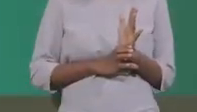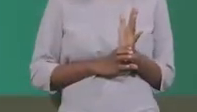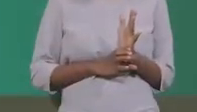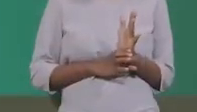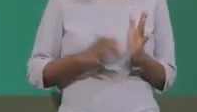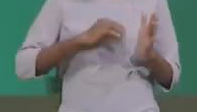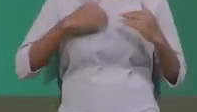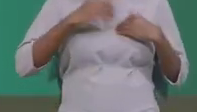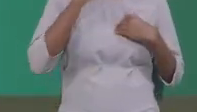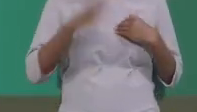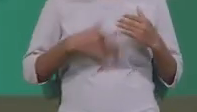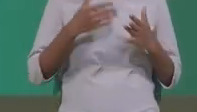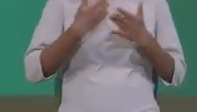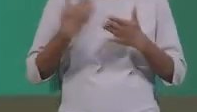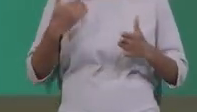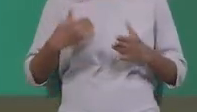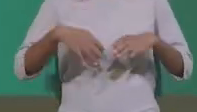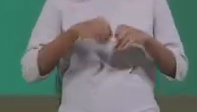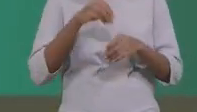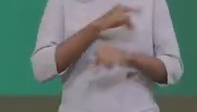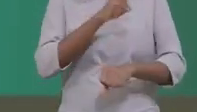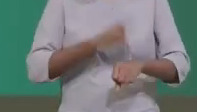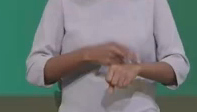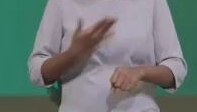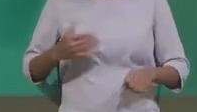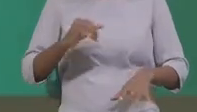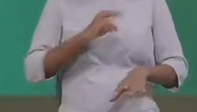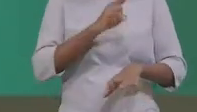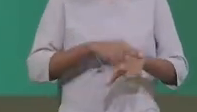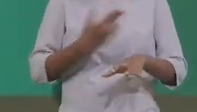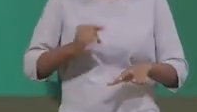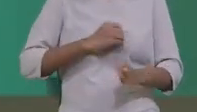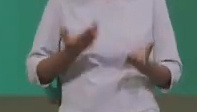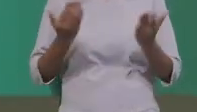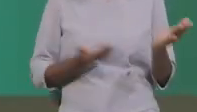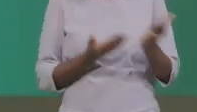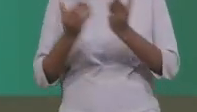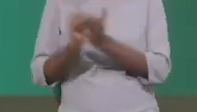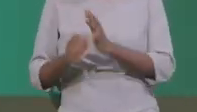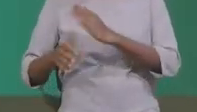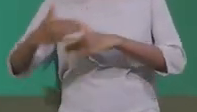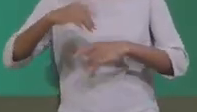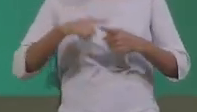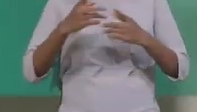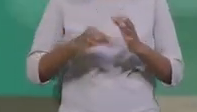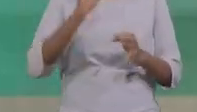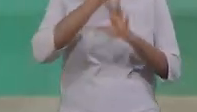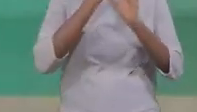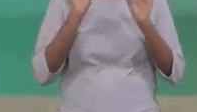Ah, je n'ai jamais échoué, même dans les choses naturelles. Et j'amène ça dans le spirituel. Non, non,